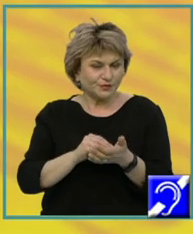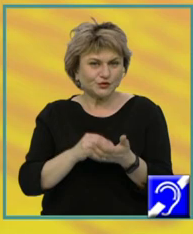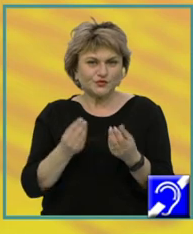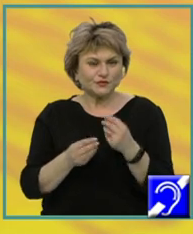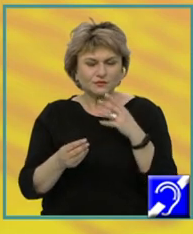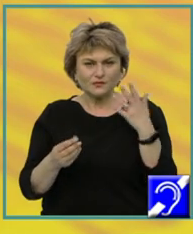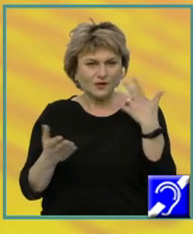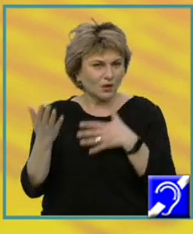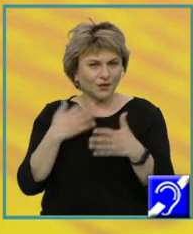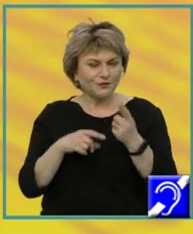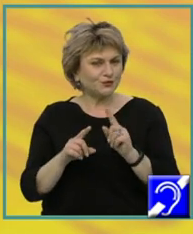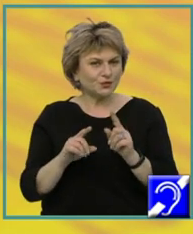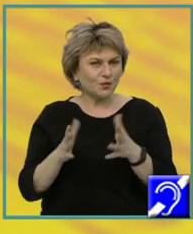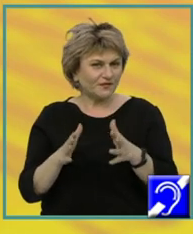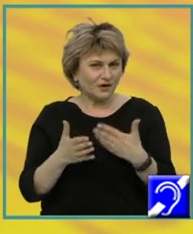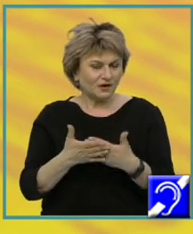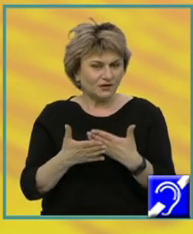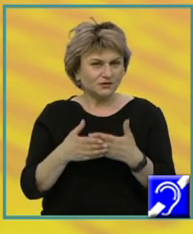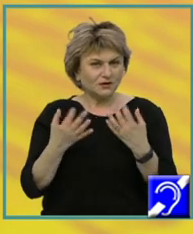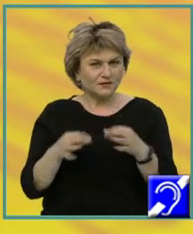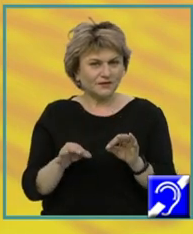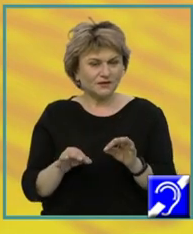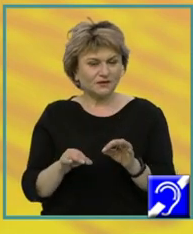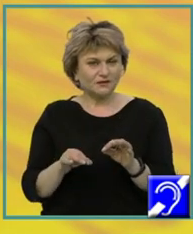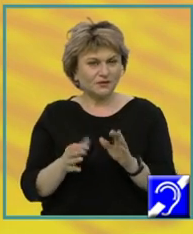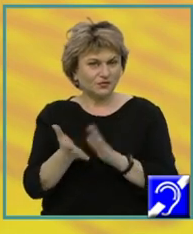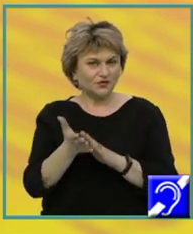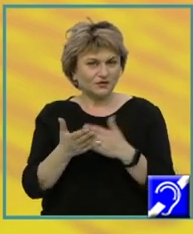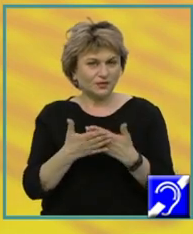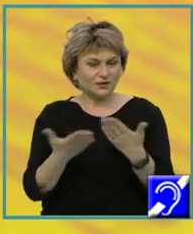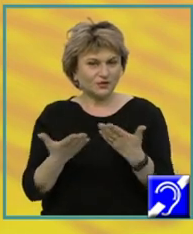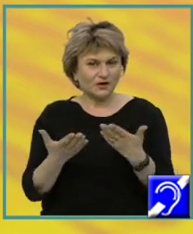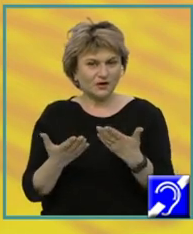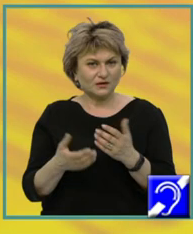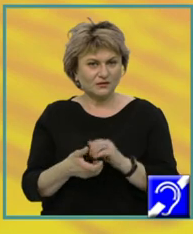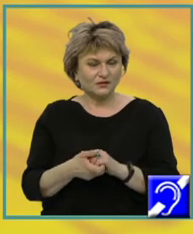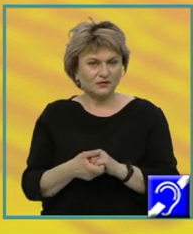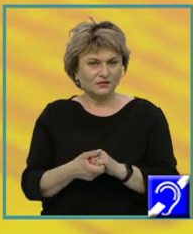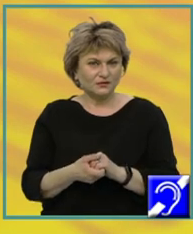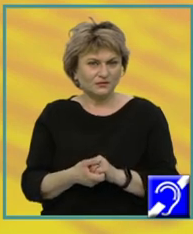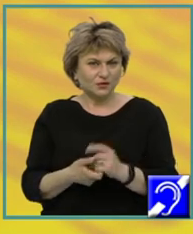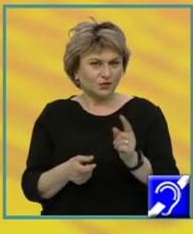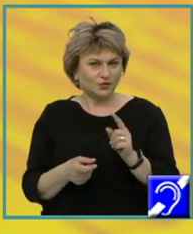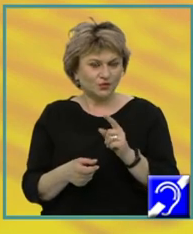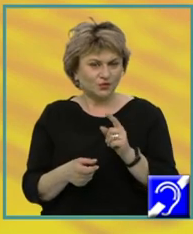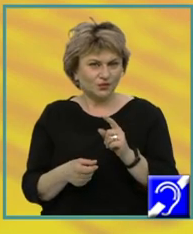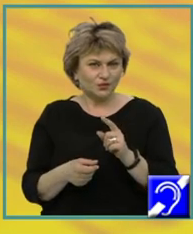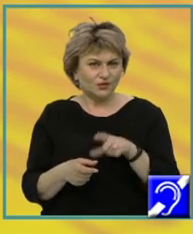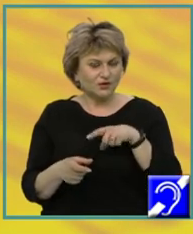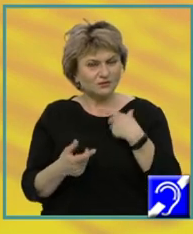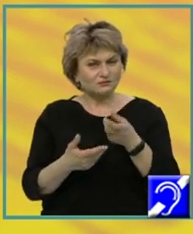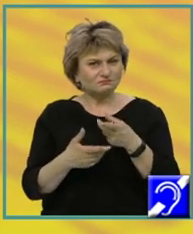încurcătură și nu cumva acesta ar fi motivul pentru care nu sunt mulți cititori